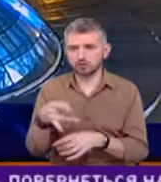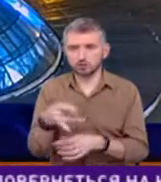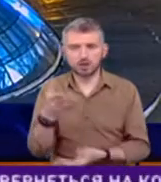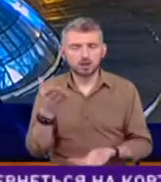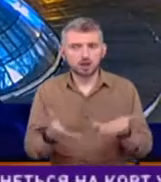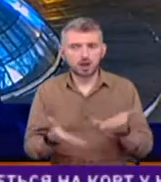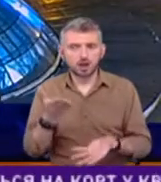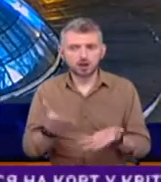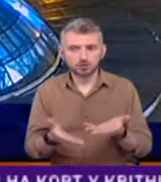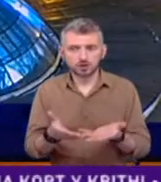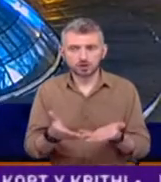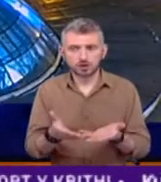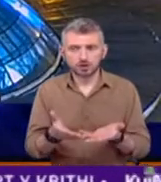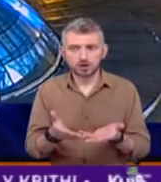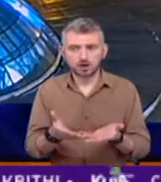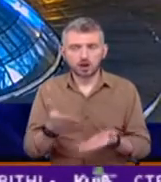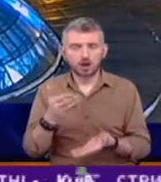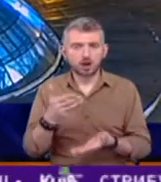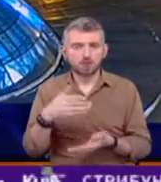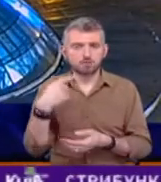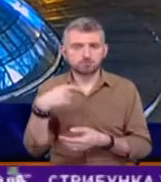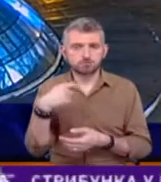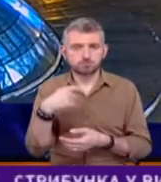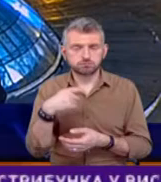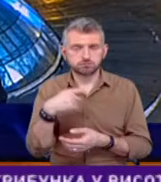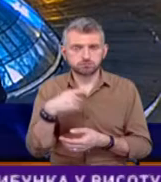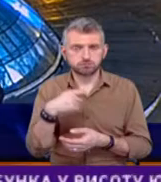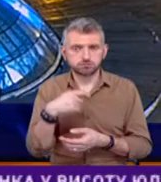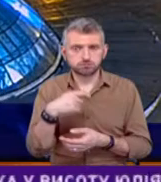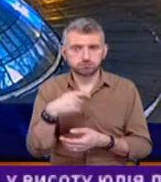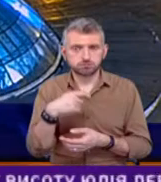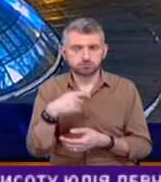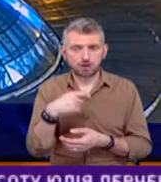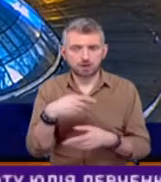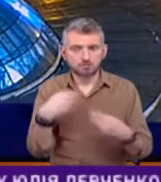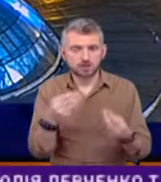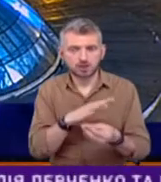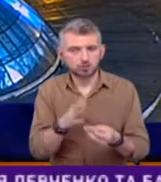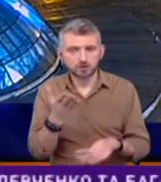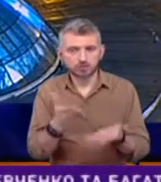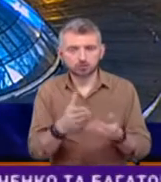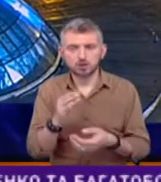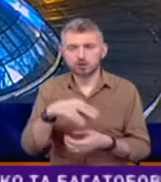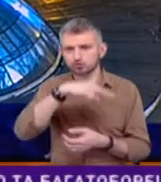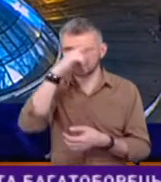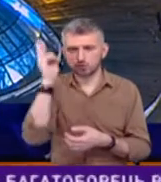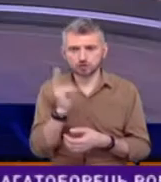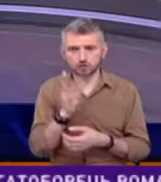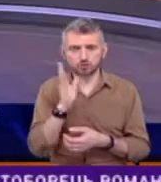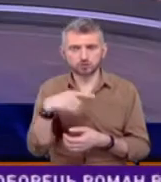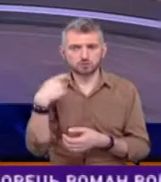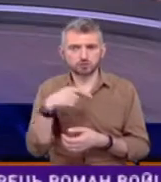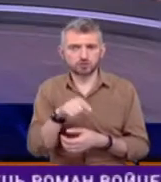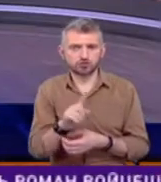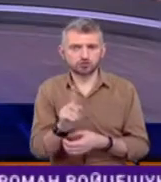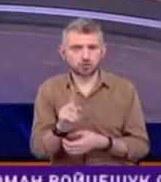якщо чинний гарант стає президентом, цього не дадуть. Якщо Юлія Володимирівна стає президентом, ну, є